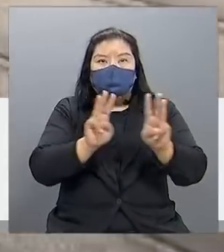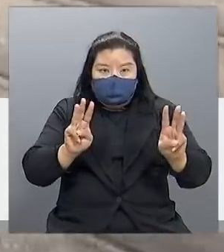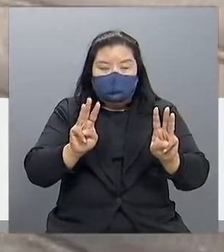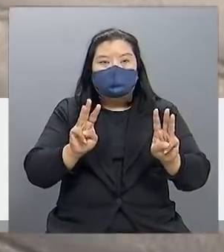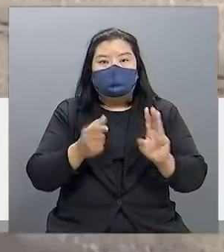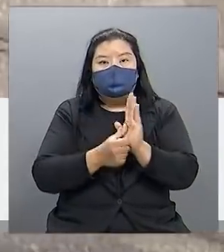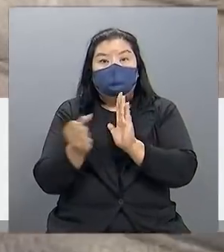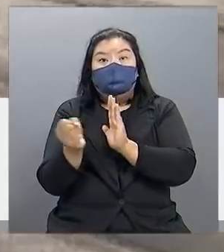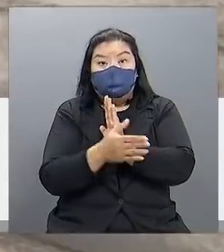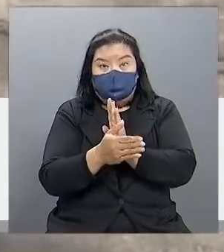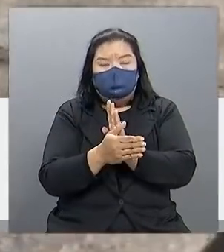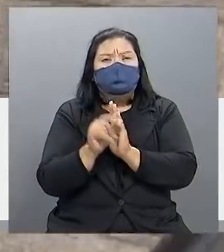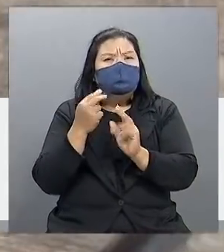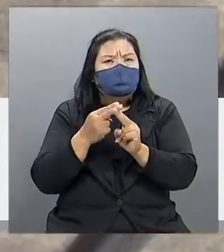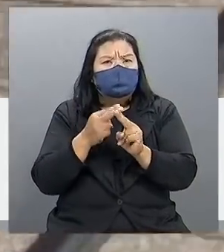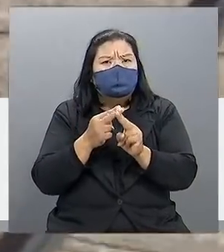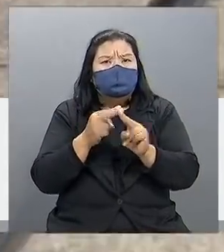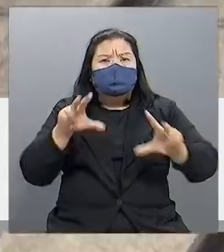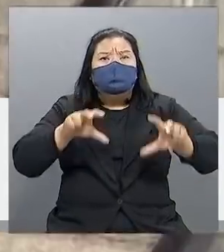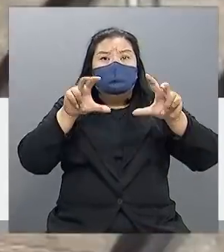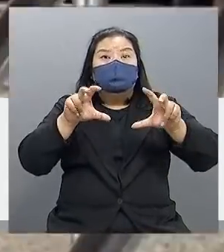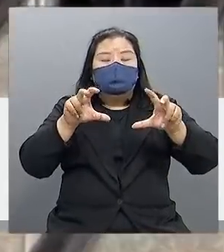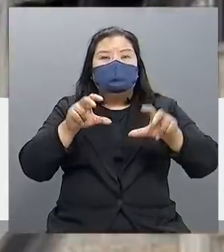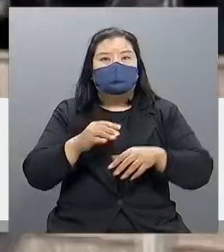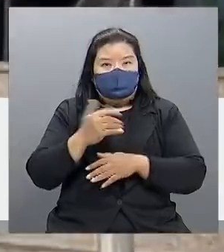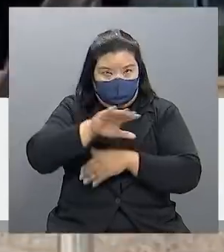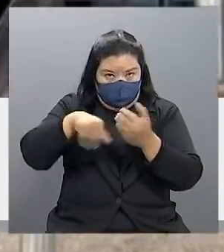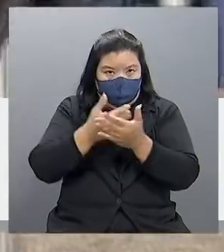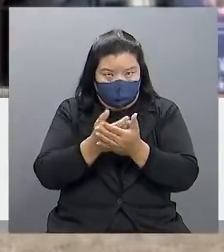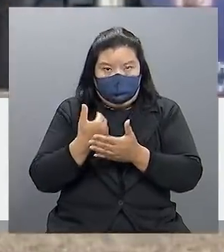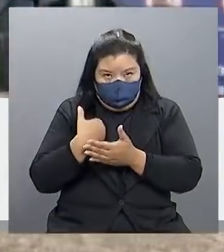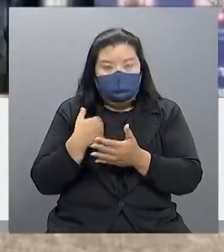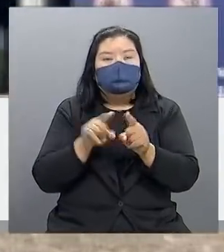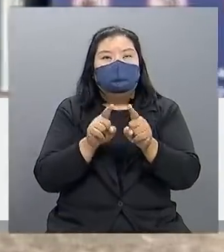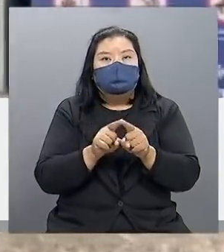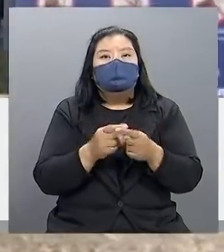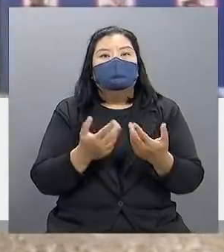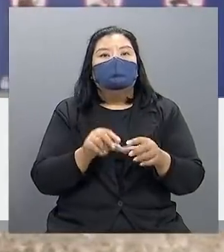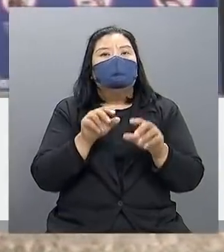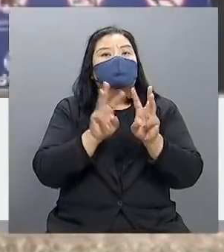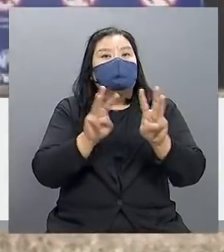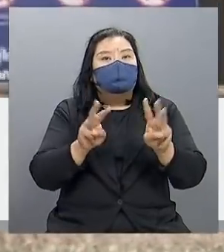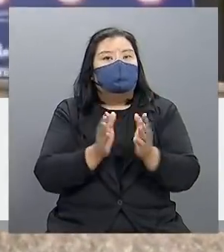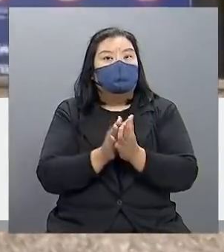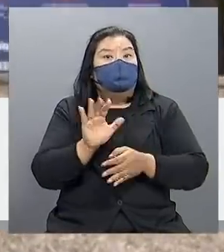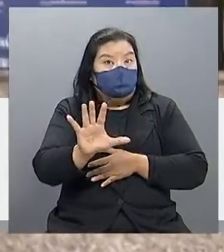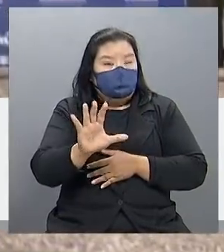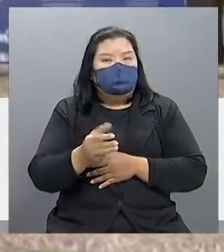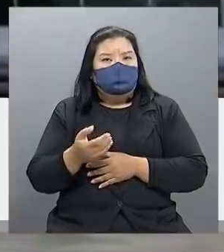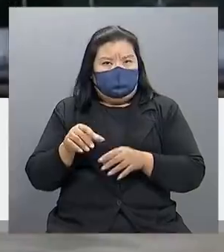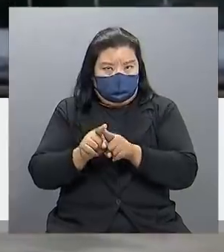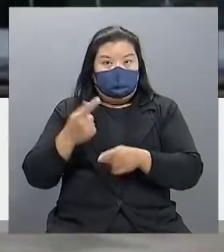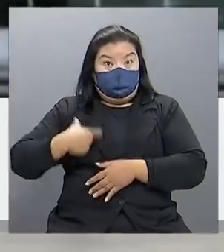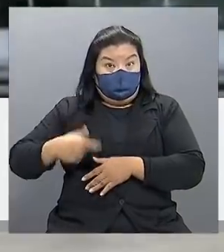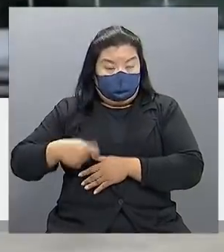าและเว็บไซต์ในลักษณะเดียวกันรวม5เว็บไซต์ค่ะเลื่อนนัดมาจากเมื่อวานนี้ตามที่ทนายความของบริษัทมังกร